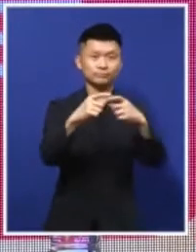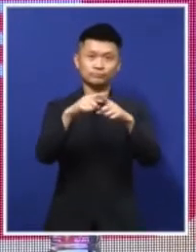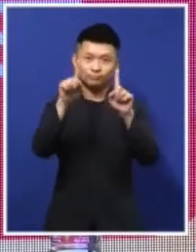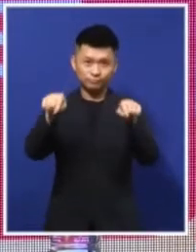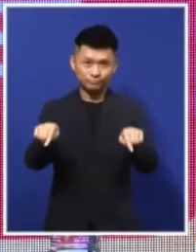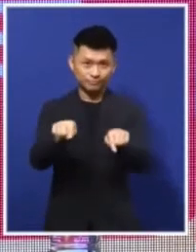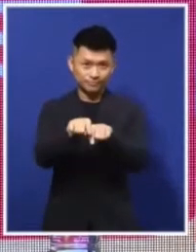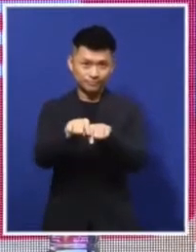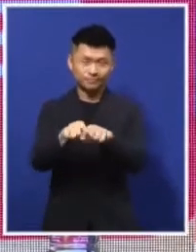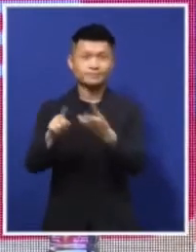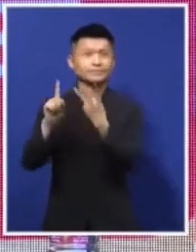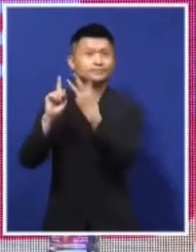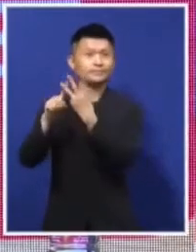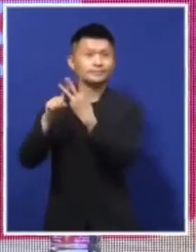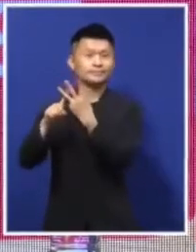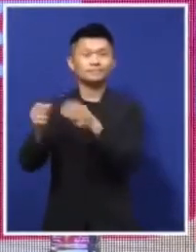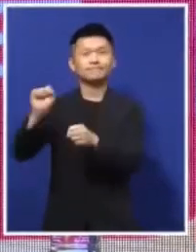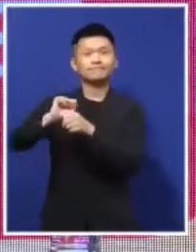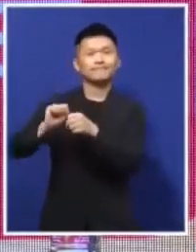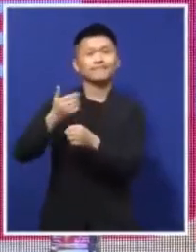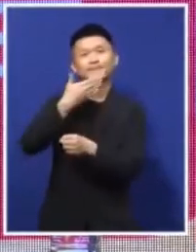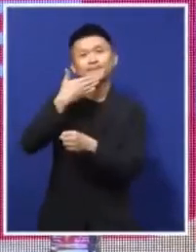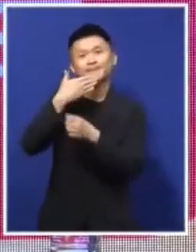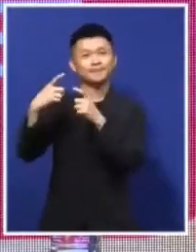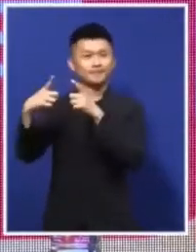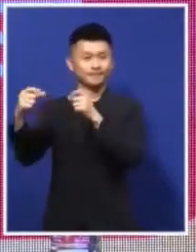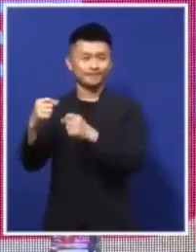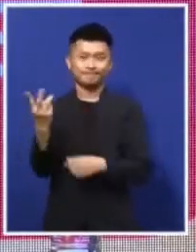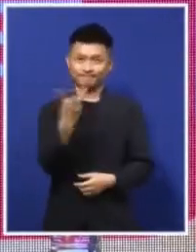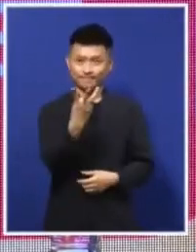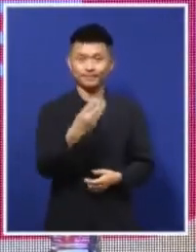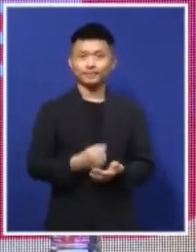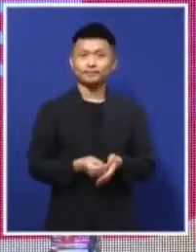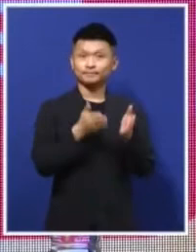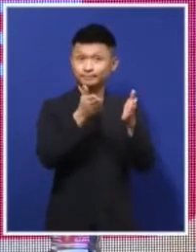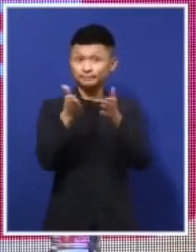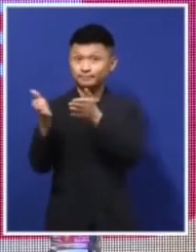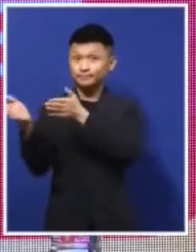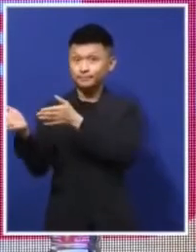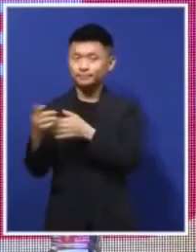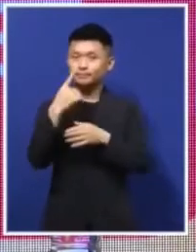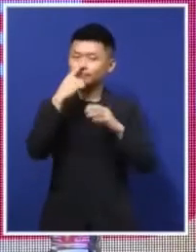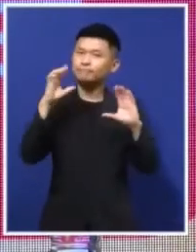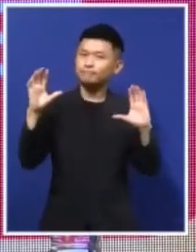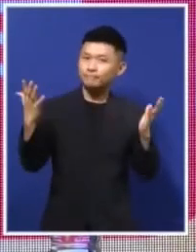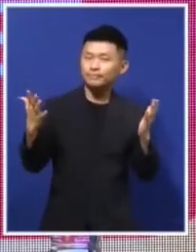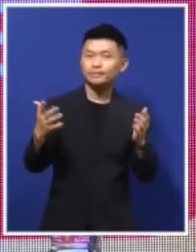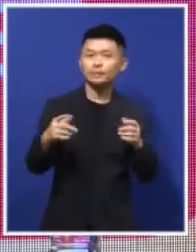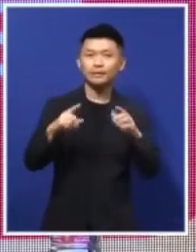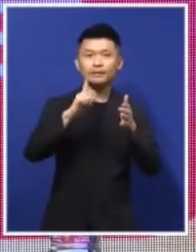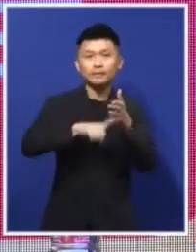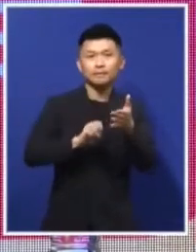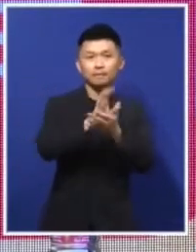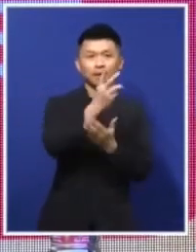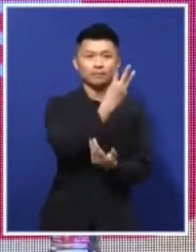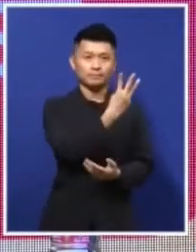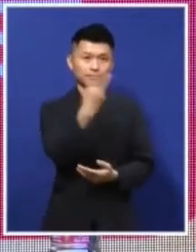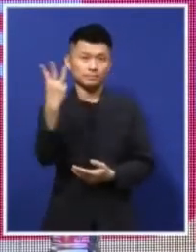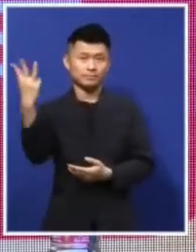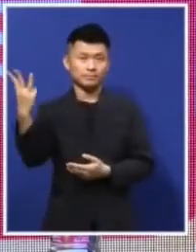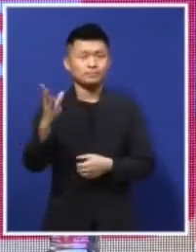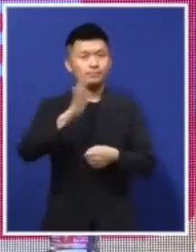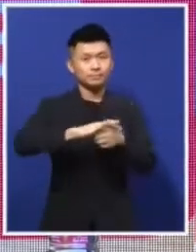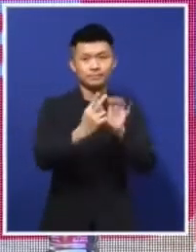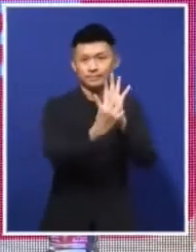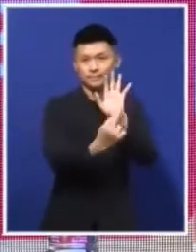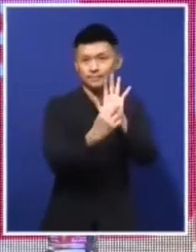的五倍券，还有就是加码券。那接下来这三个区块，大概我都用三张简报稍微跟大家说明